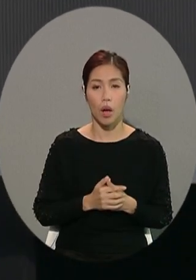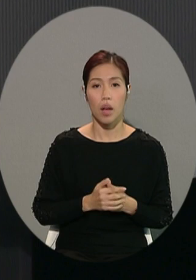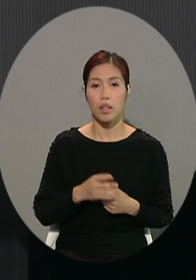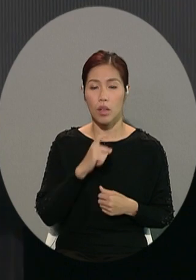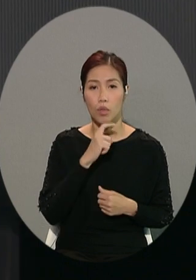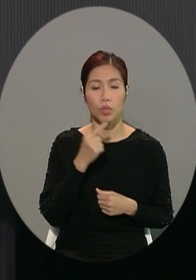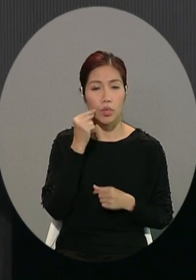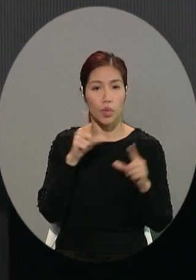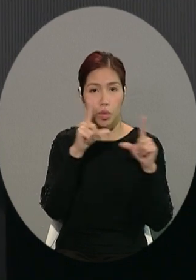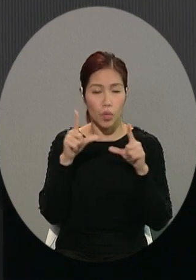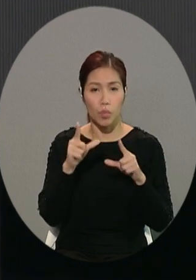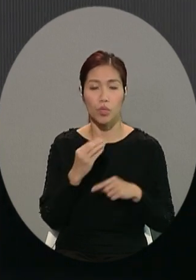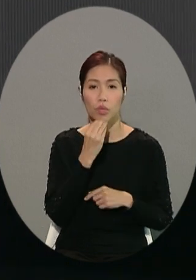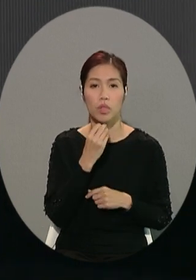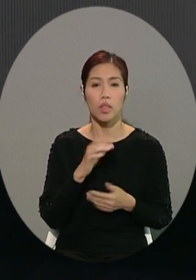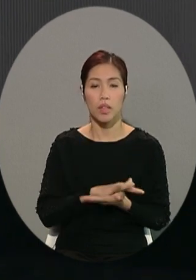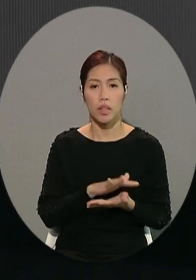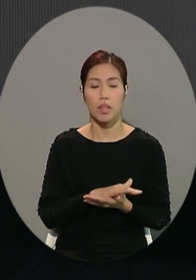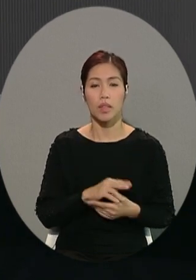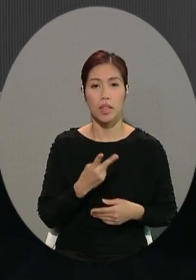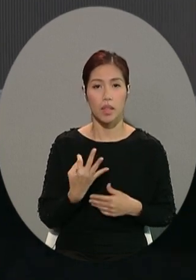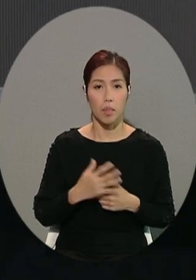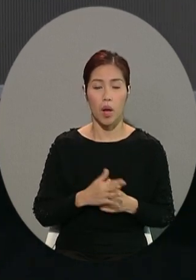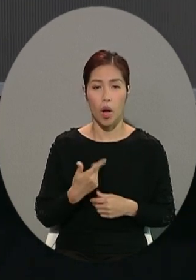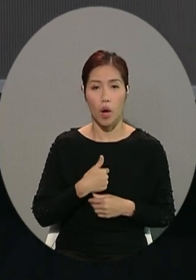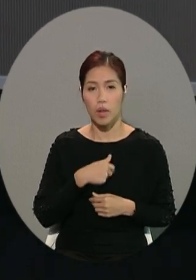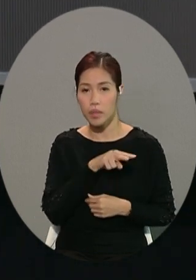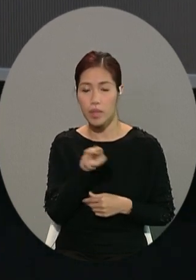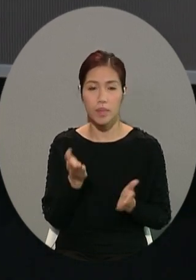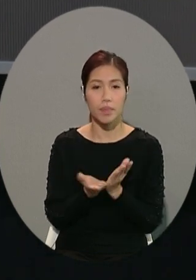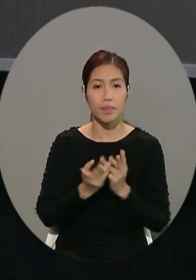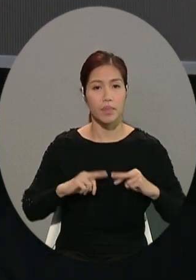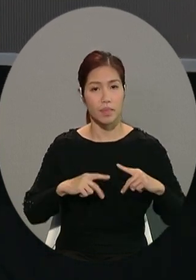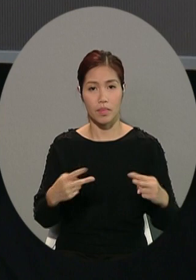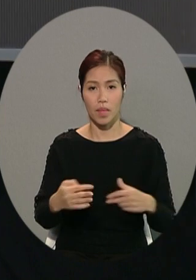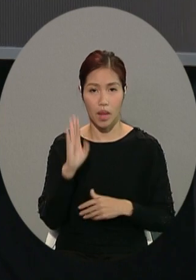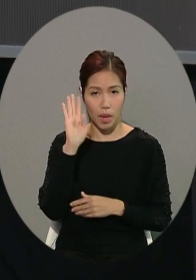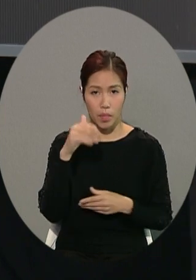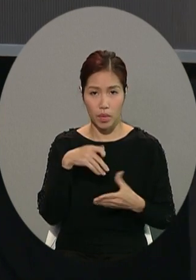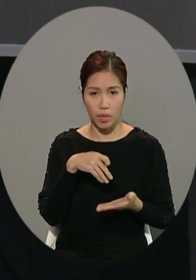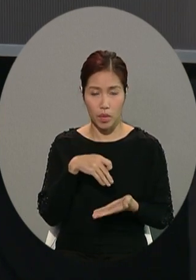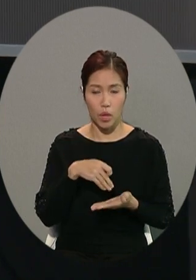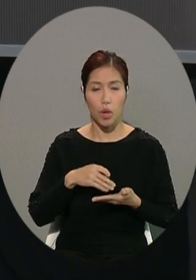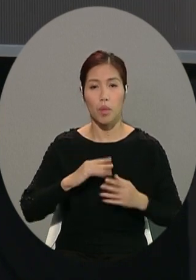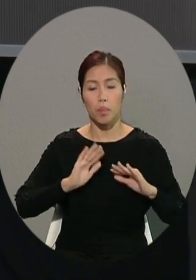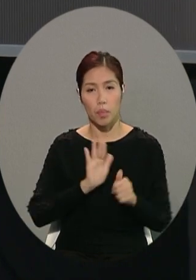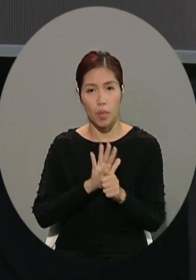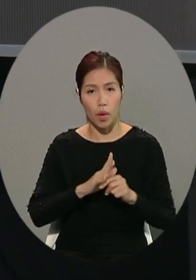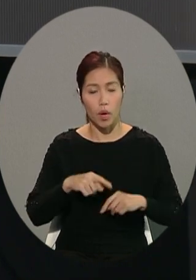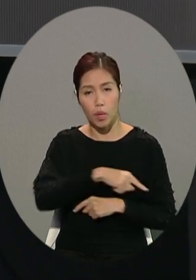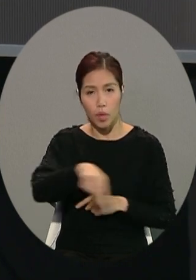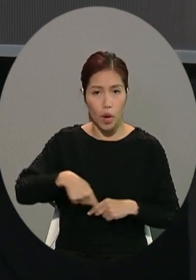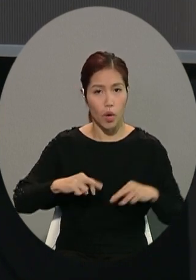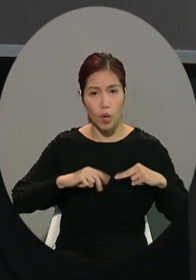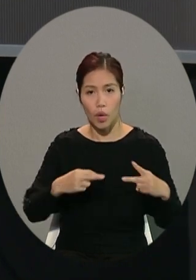23年，从开荒牛到今时今日，一直见证东涌的发展和改变。今次参选是希望可以改变到东涌的未来发展，和监察